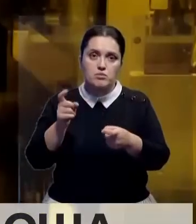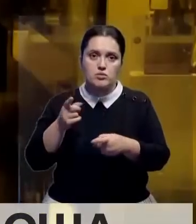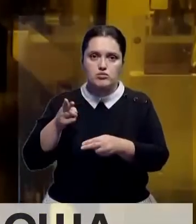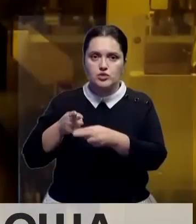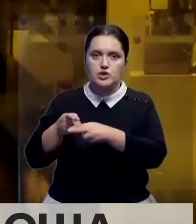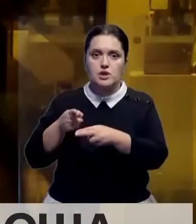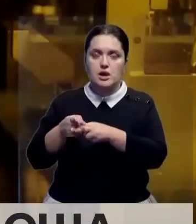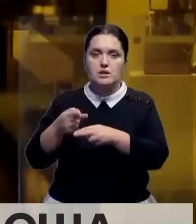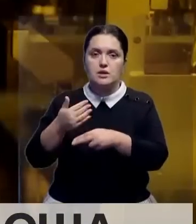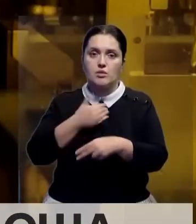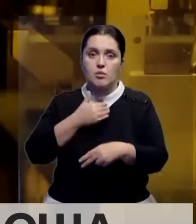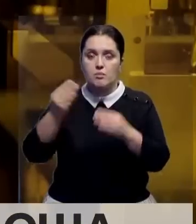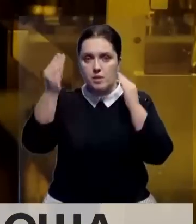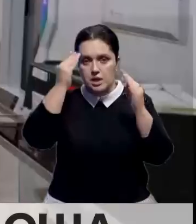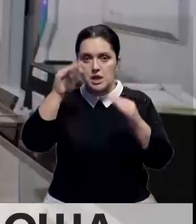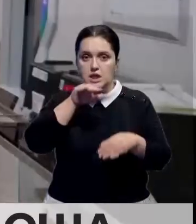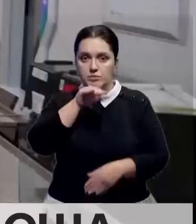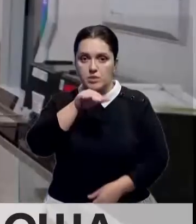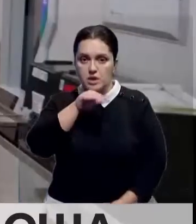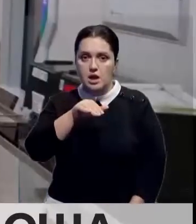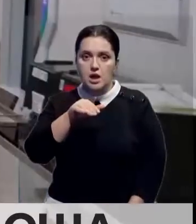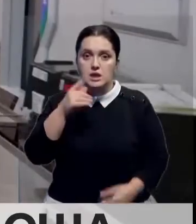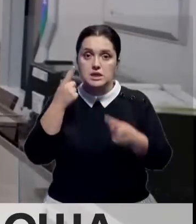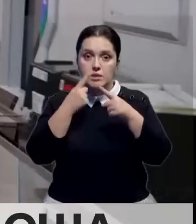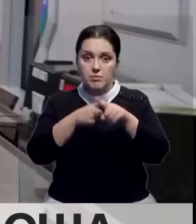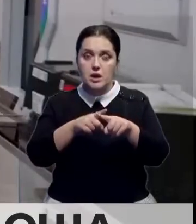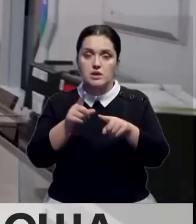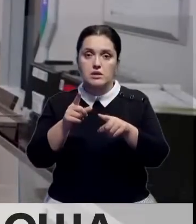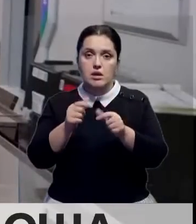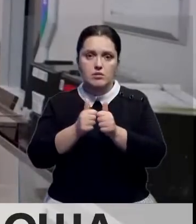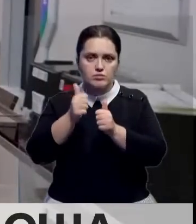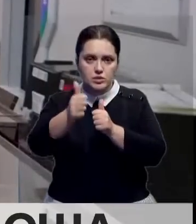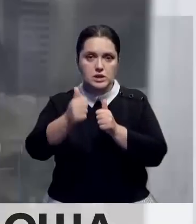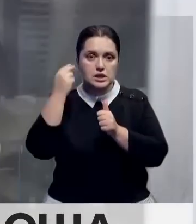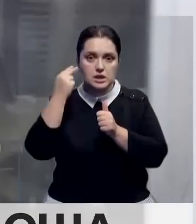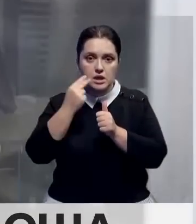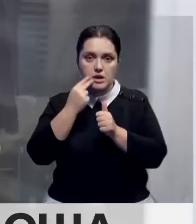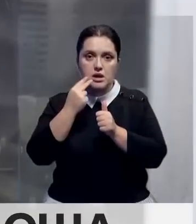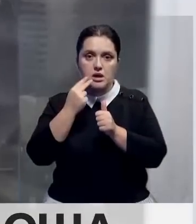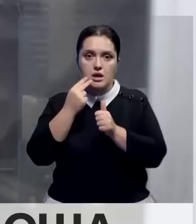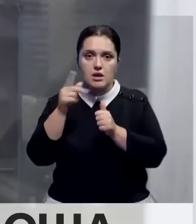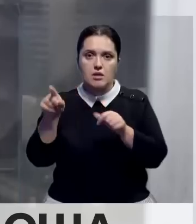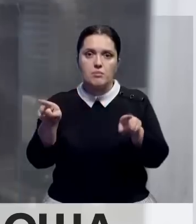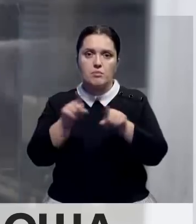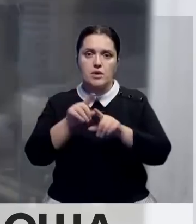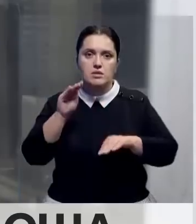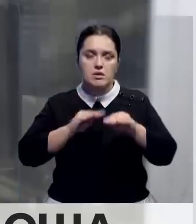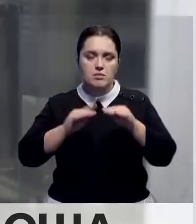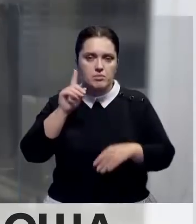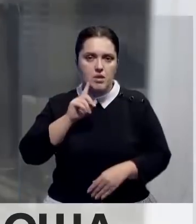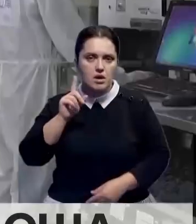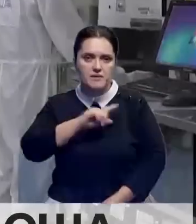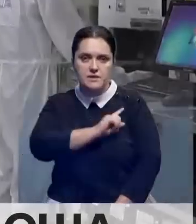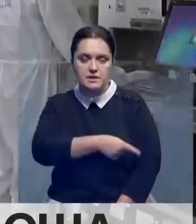этому случиться. По мнению же экспертов области, насколько бы в технологическом плане далеко не ушел Китай, создать что-то подобное там пока не